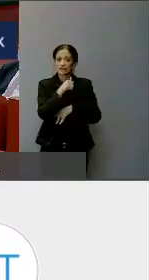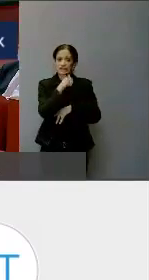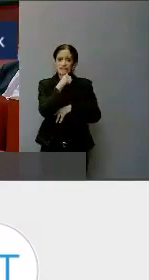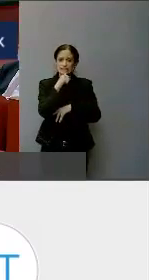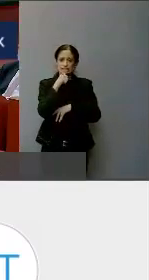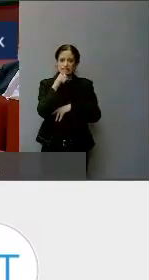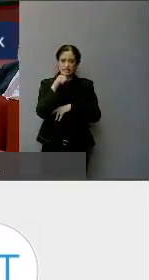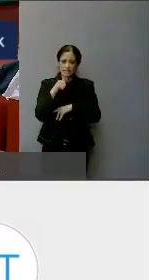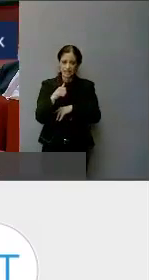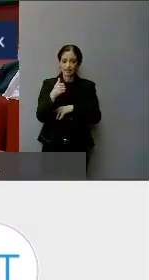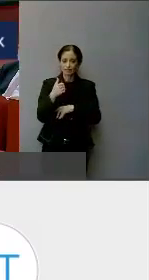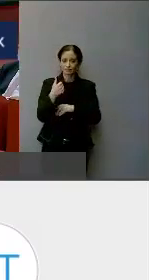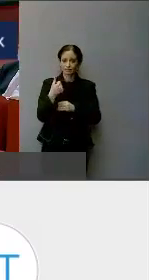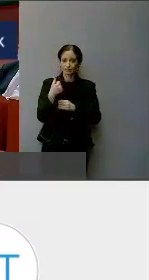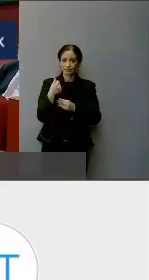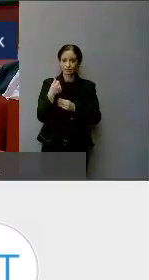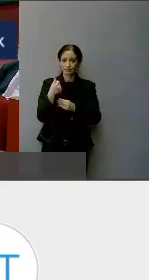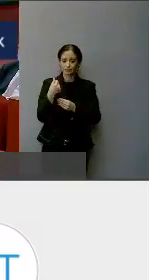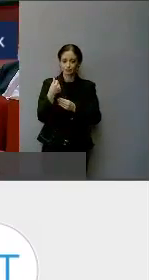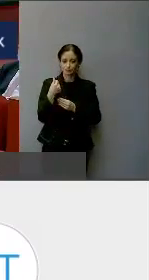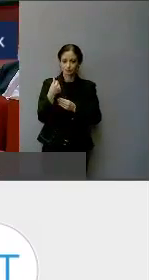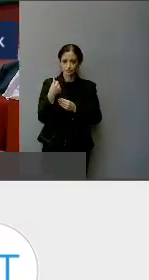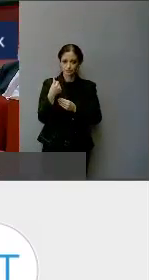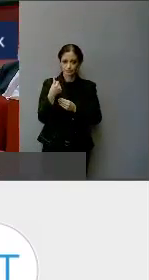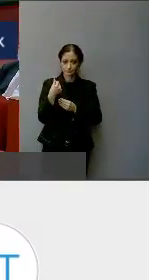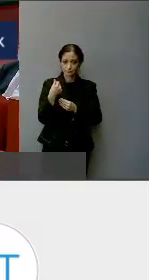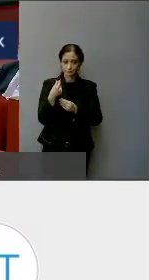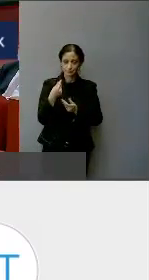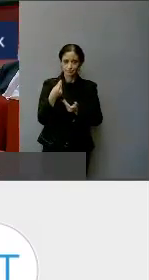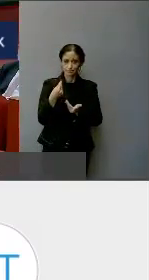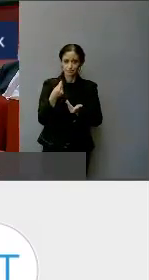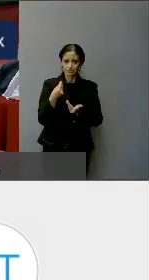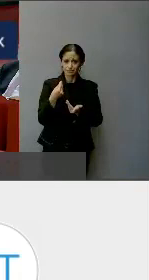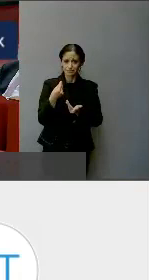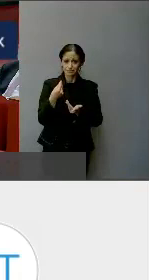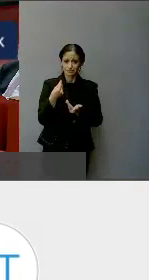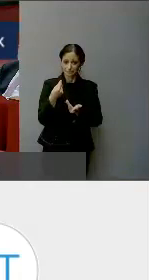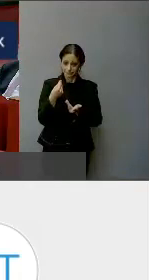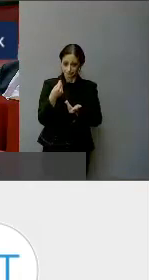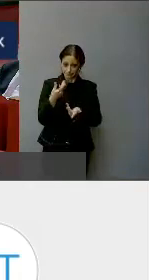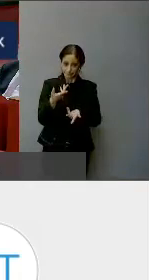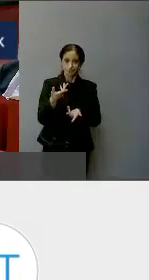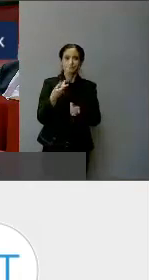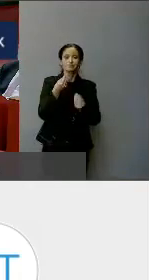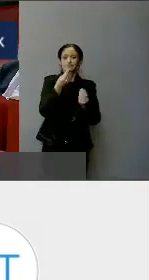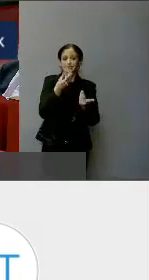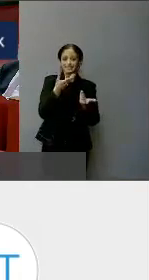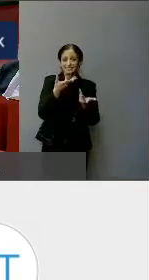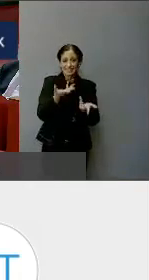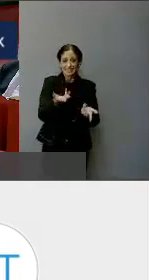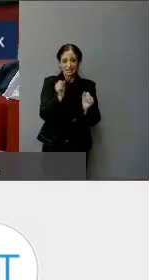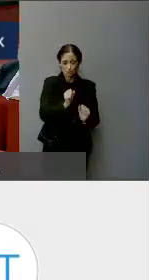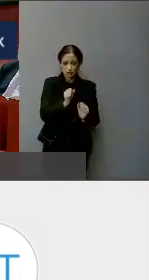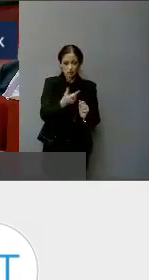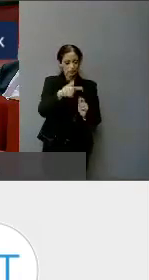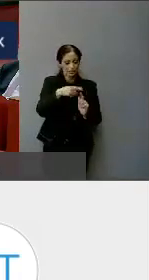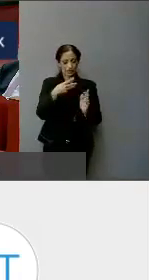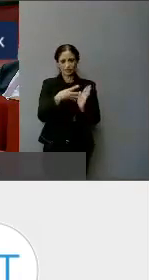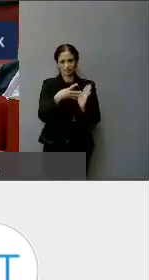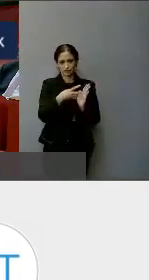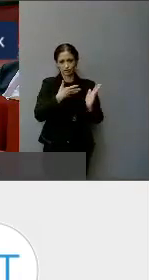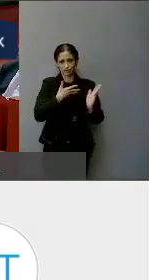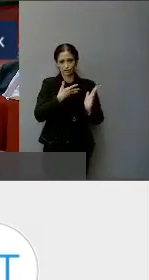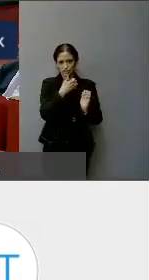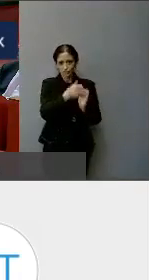fase preliminare di confronto scooping dove non c'è appunto in cui non ci sia una criticità perché nei momenti in cui passiamo